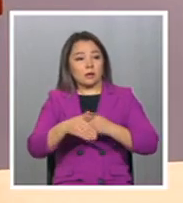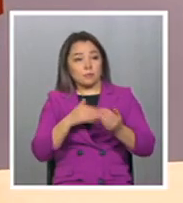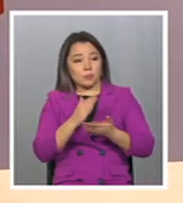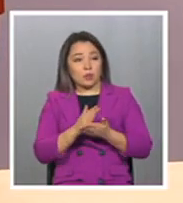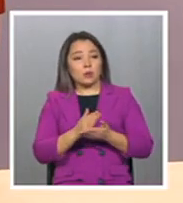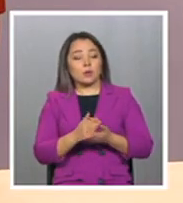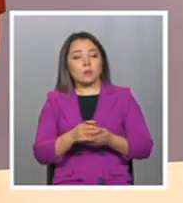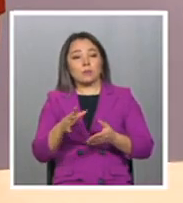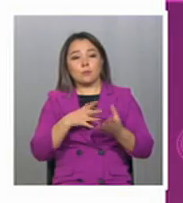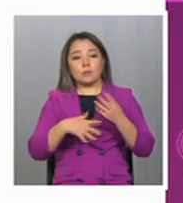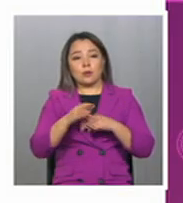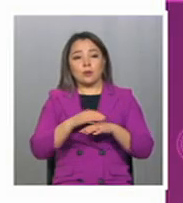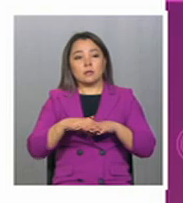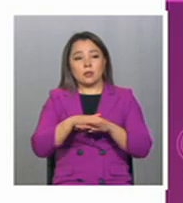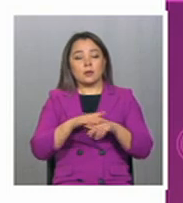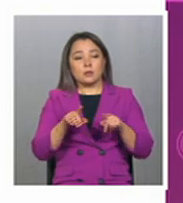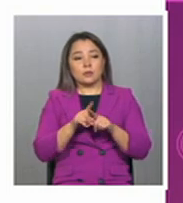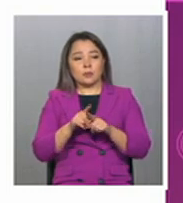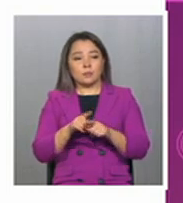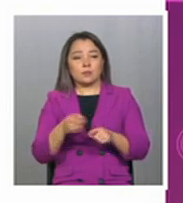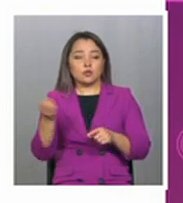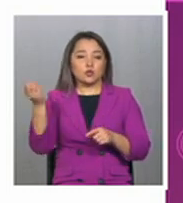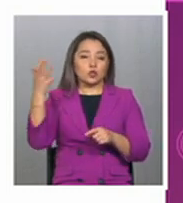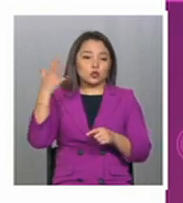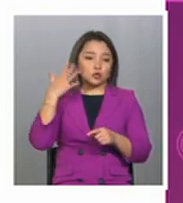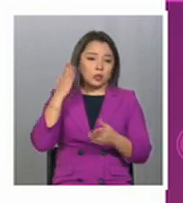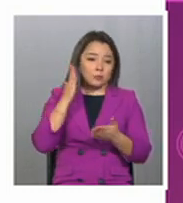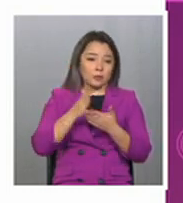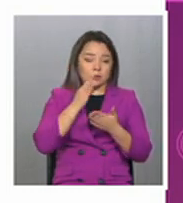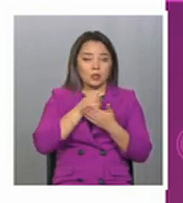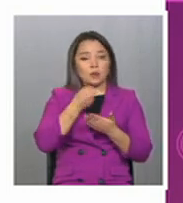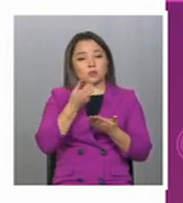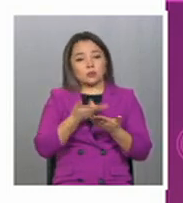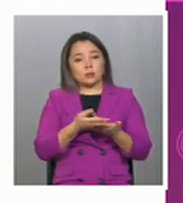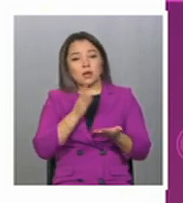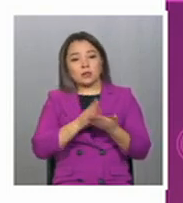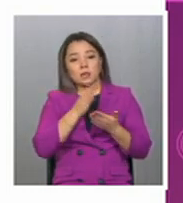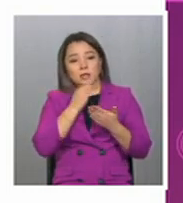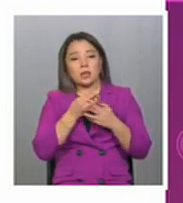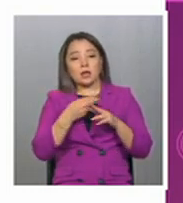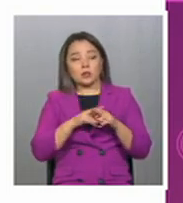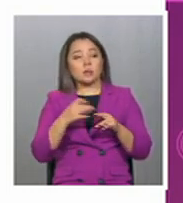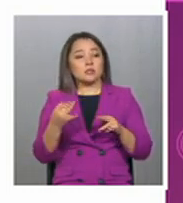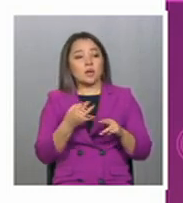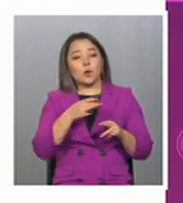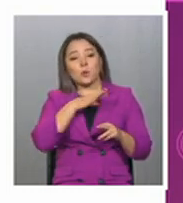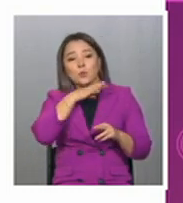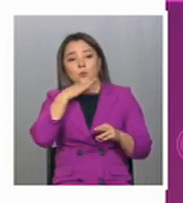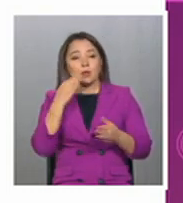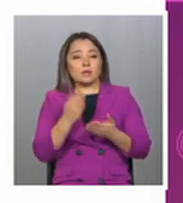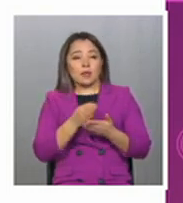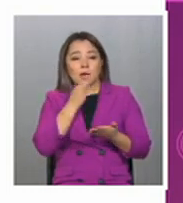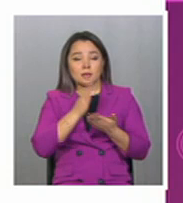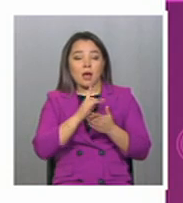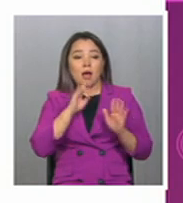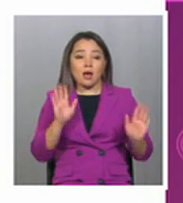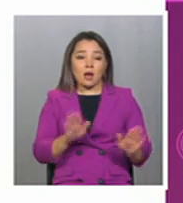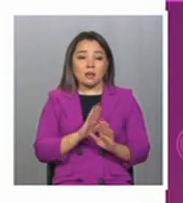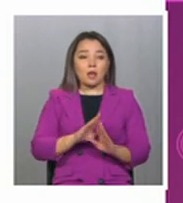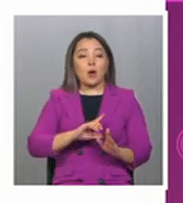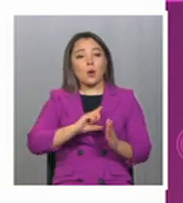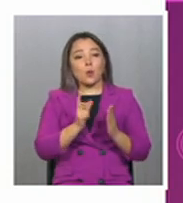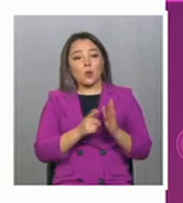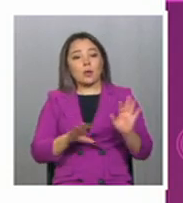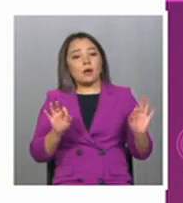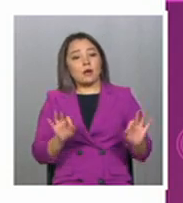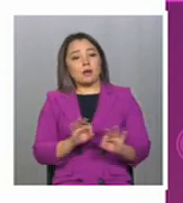көбідей көп-көп сейік. Күн шуаққа жатайық, көп қызыққа батайық, ән салып өлең